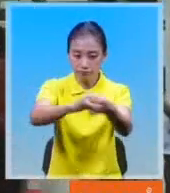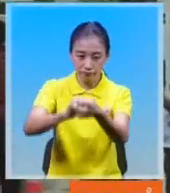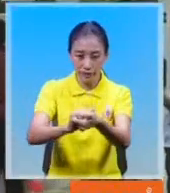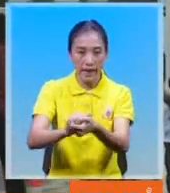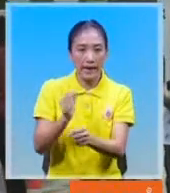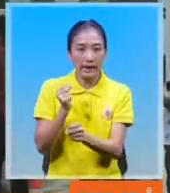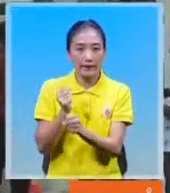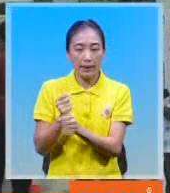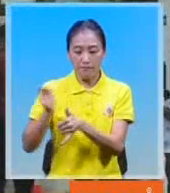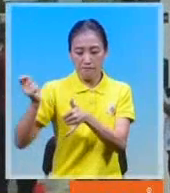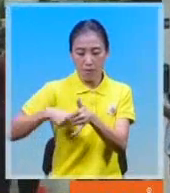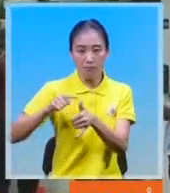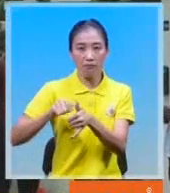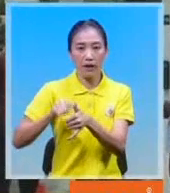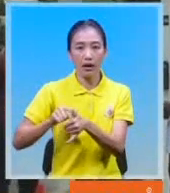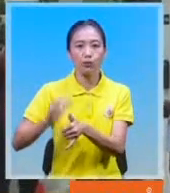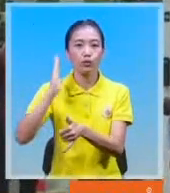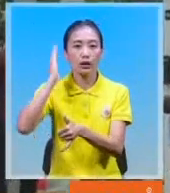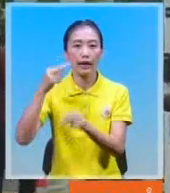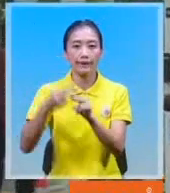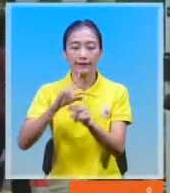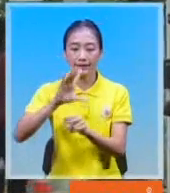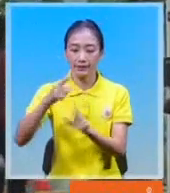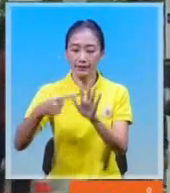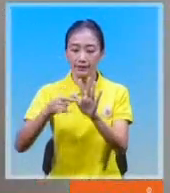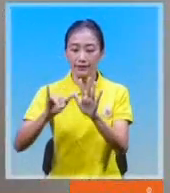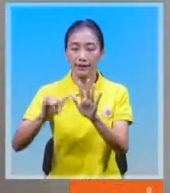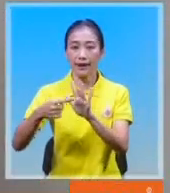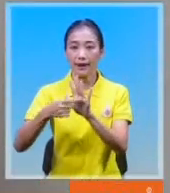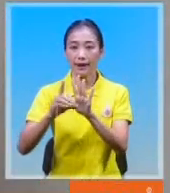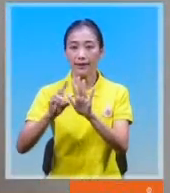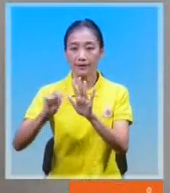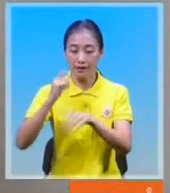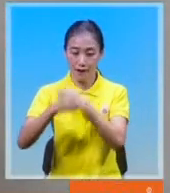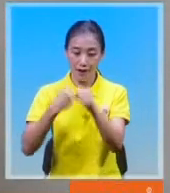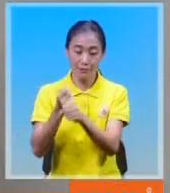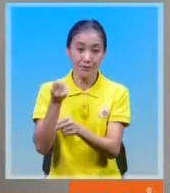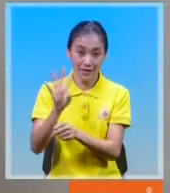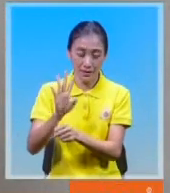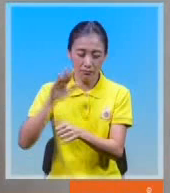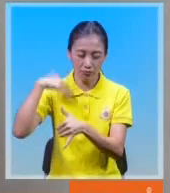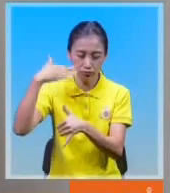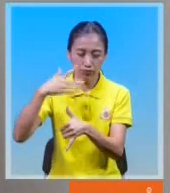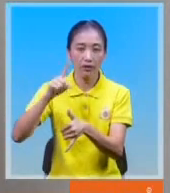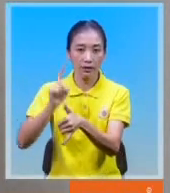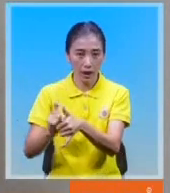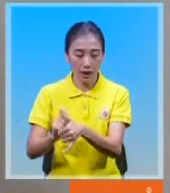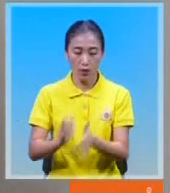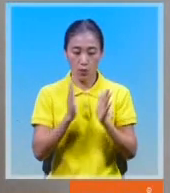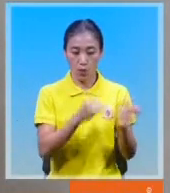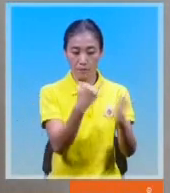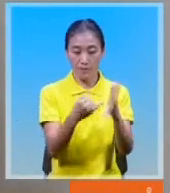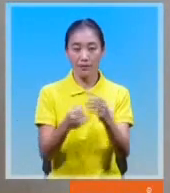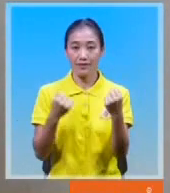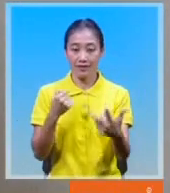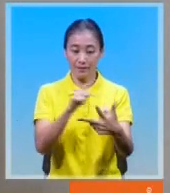กรหรือว่าน้องชายแดนทรัพย์สินอายุ14ปีจนถึงแก่ความตายผู้ต้องหามี3คนนะครับคนแรกอย่างที่บอกไปก็คือครูพี่นัทเนี่ยแห